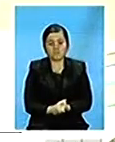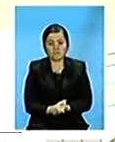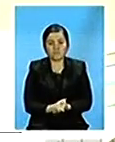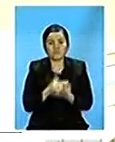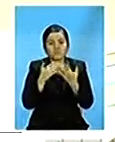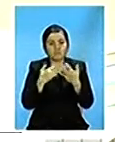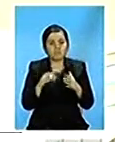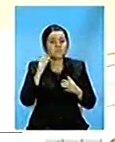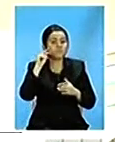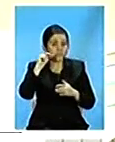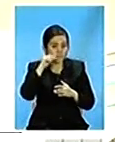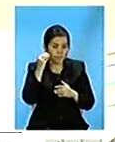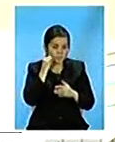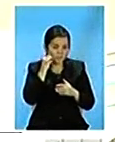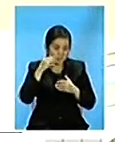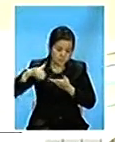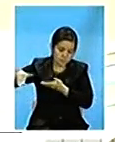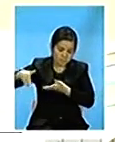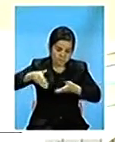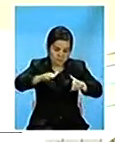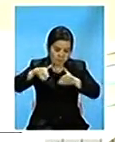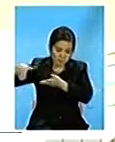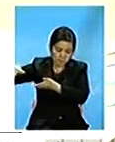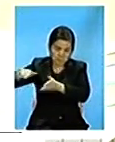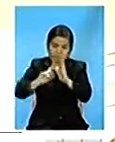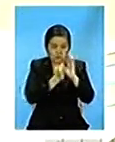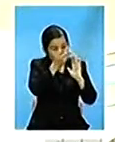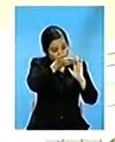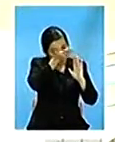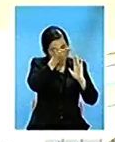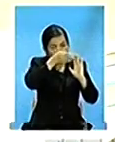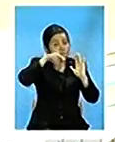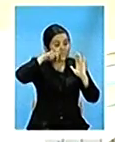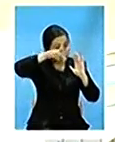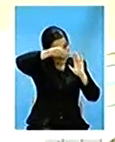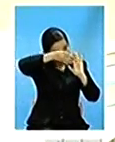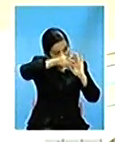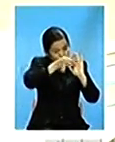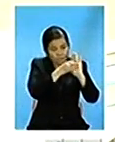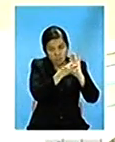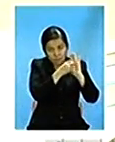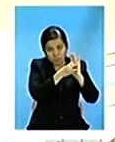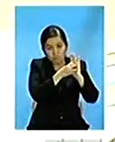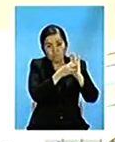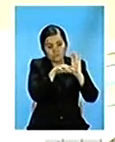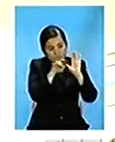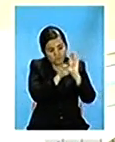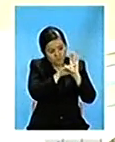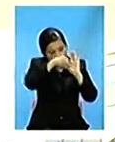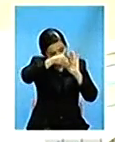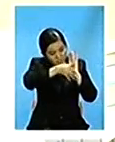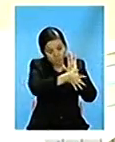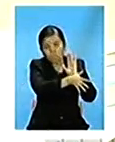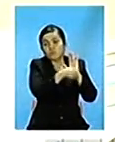แม่น้ำลำคลองนะครับตั้งแต่ต้นน้ำกลางน้ำปลายน้ำครับ